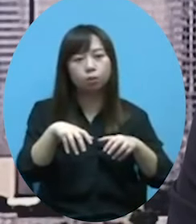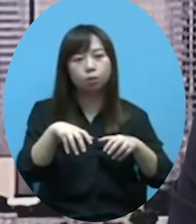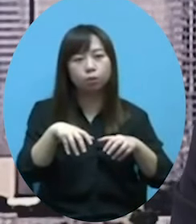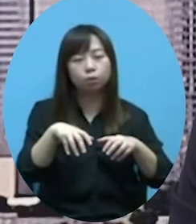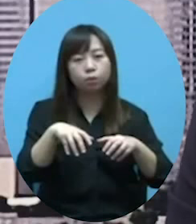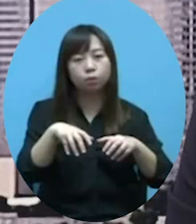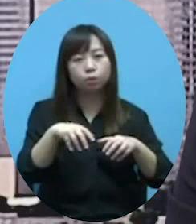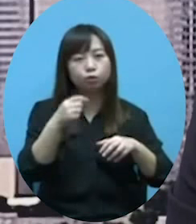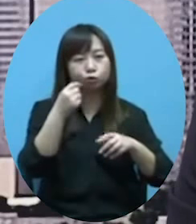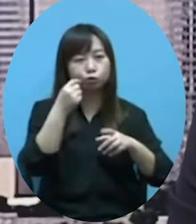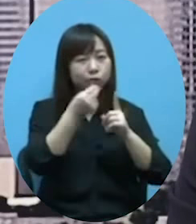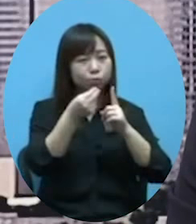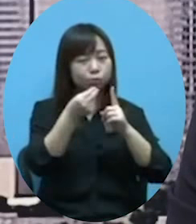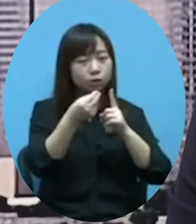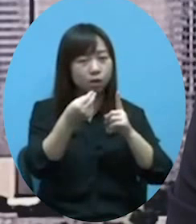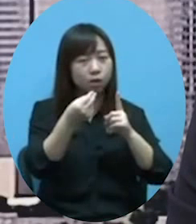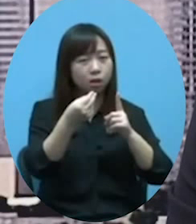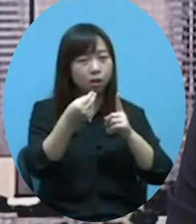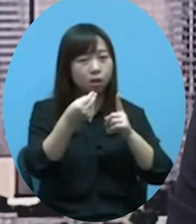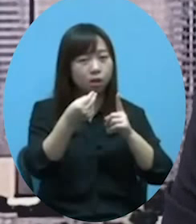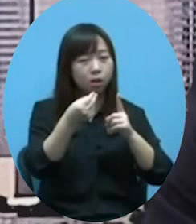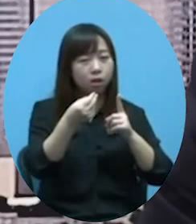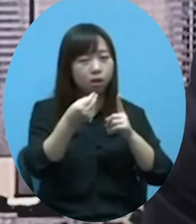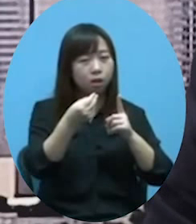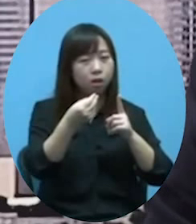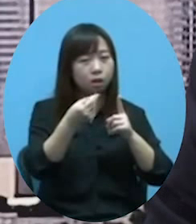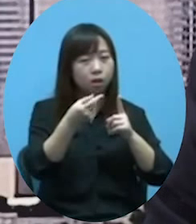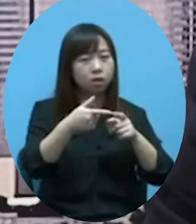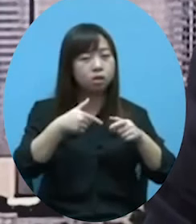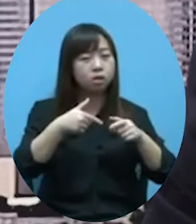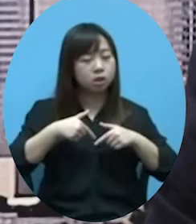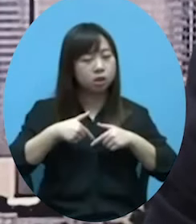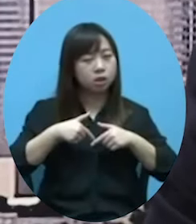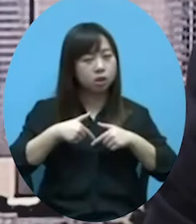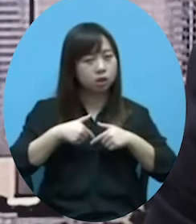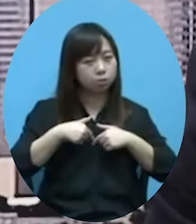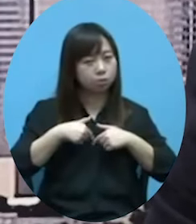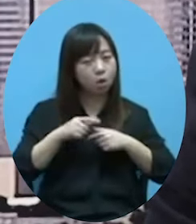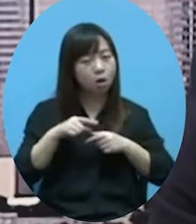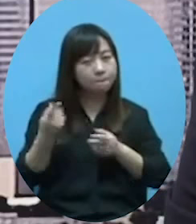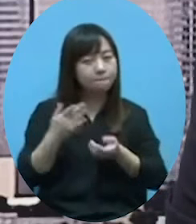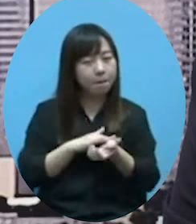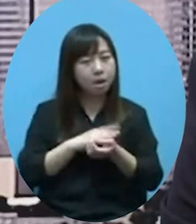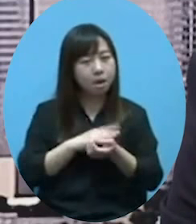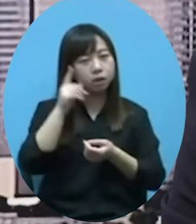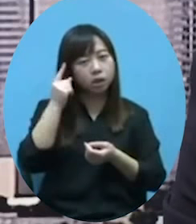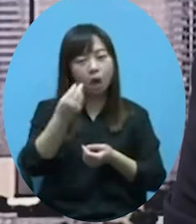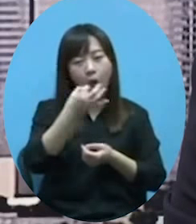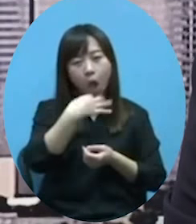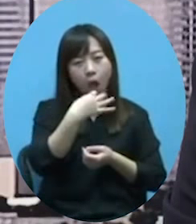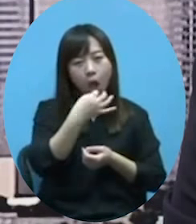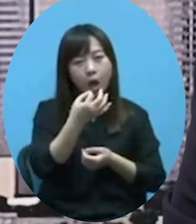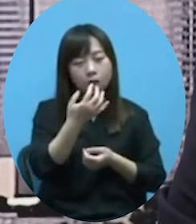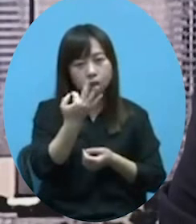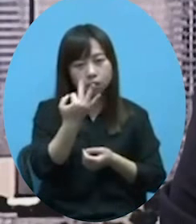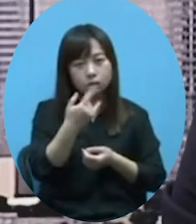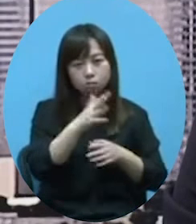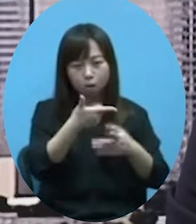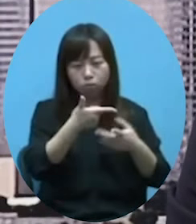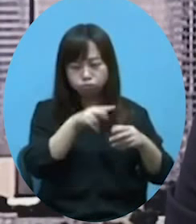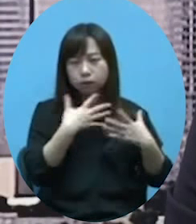牠十七歲的蟲鼠狗但是牠雖然又有心臟即是有其他的疾病一天要吃幾次藥但是牠都是很